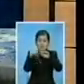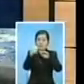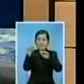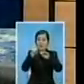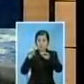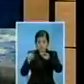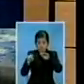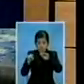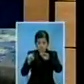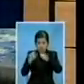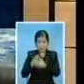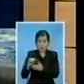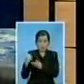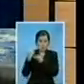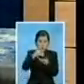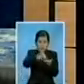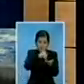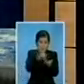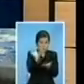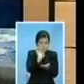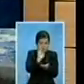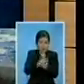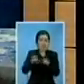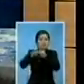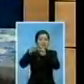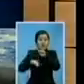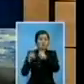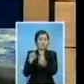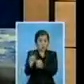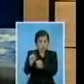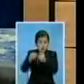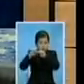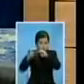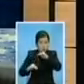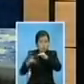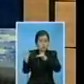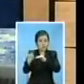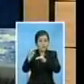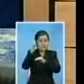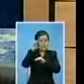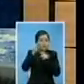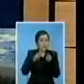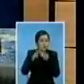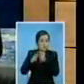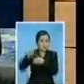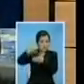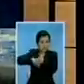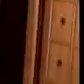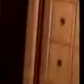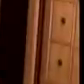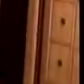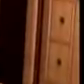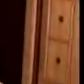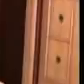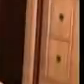ที่รัฐบาลจะกู้เงินโดยออกพ.ร.ก.กู้เงินอีก 3-4 ฉบับจะเป็นการก่อหนี้ให้กับประเทศเพิ่มอีกนับล้านล้านบาท